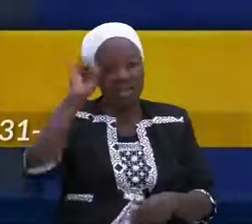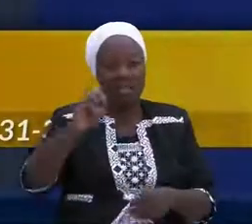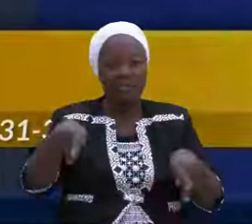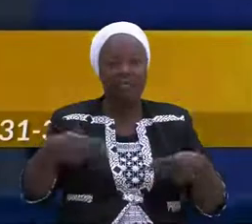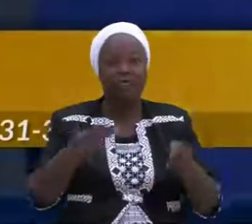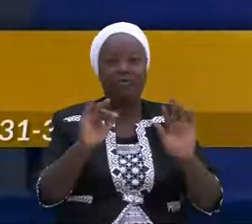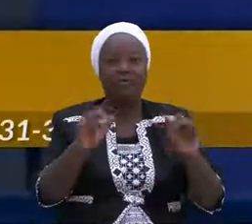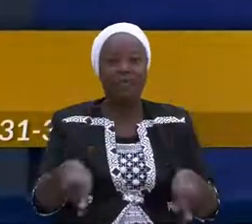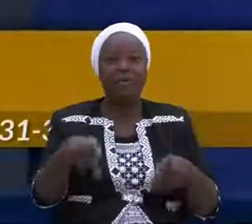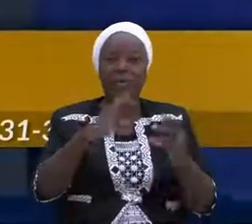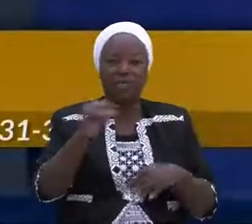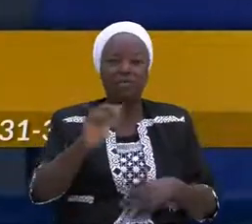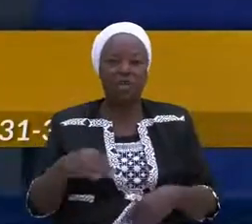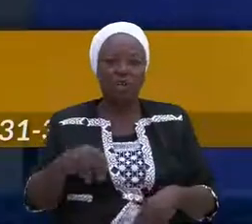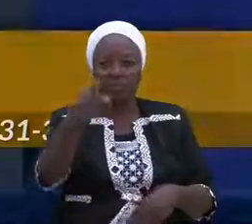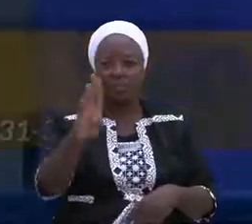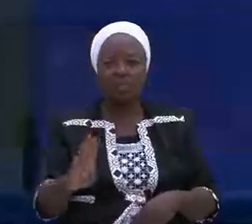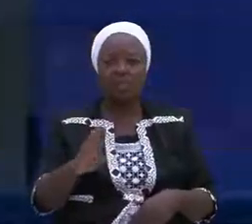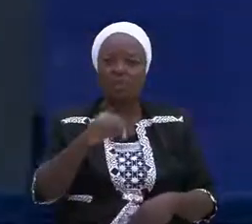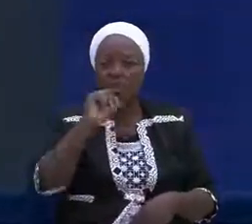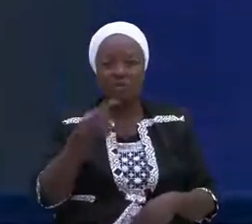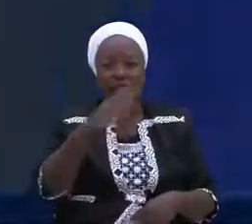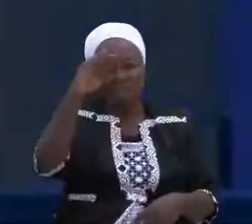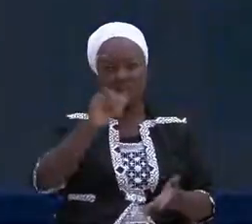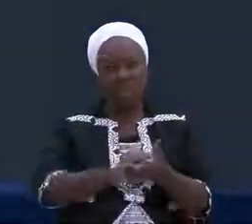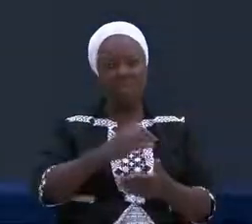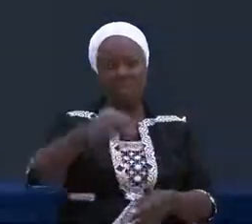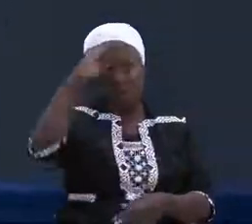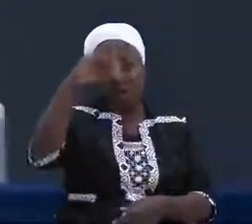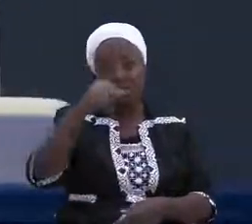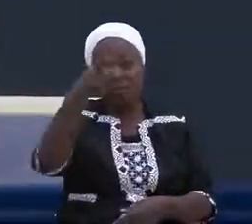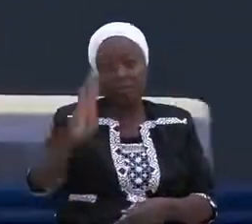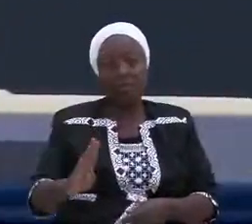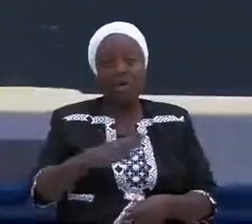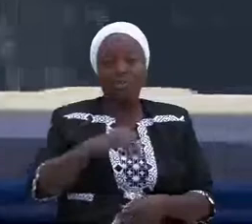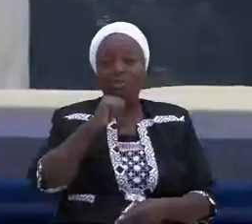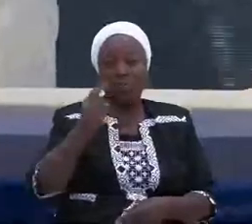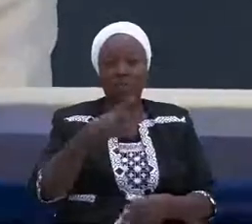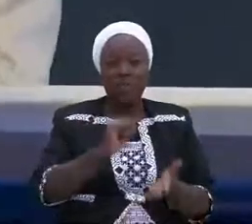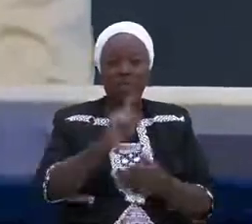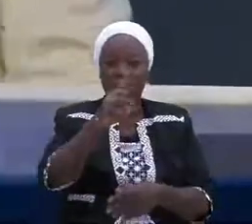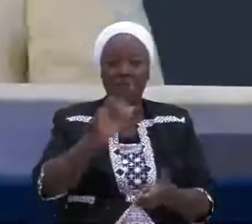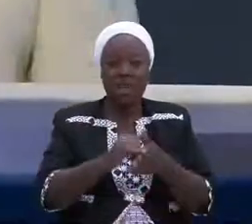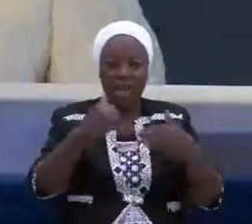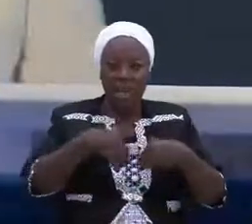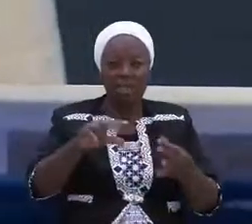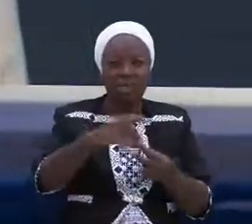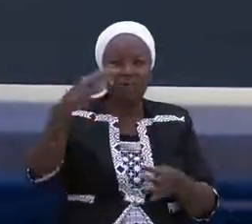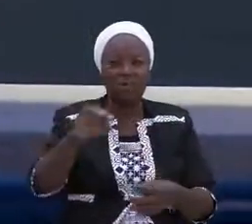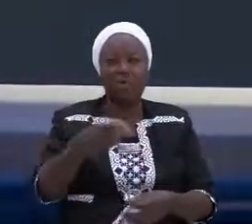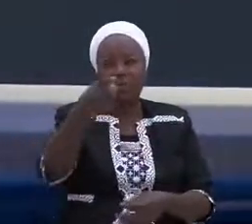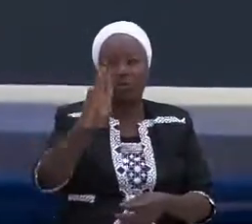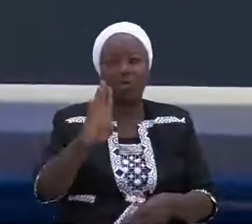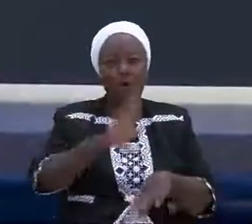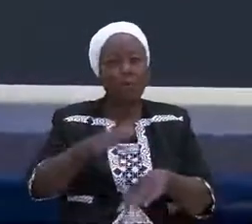Dieu, non seulement ça, un homme de Dieu, non seulement cela, l'un de ceux qui avaient l'Esprit de Dieu